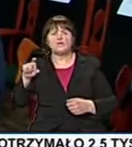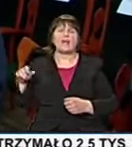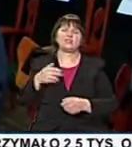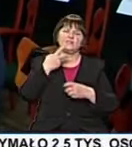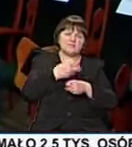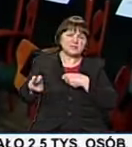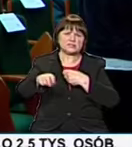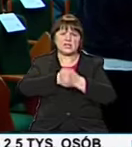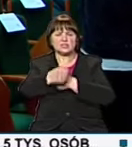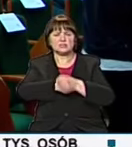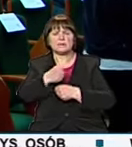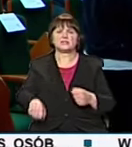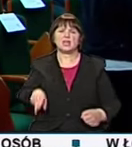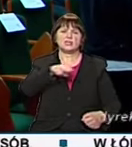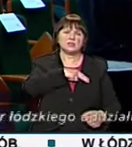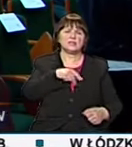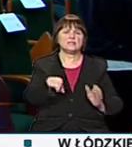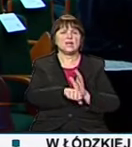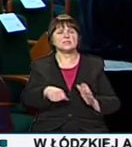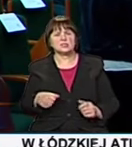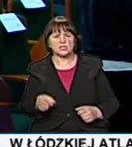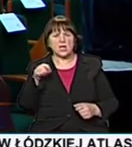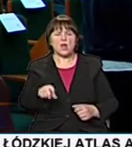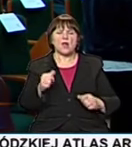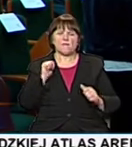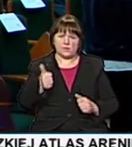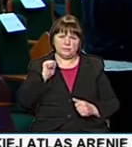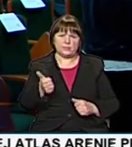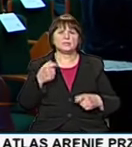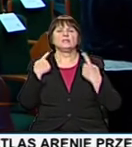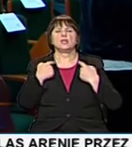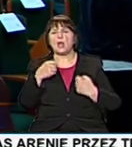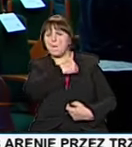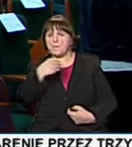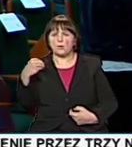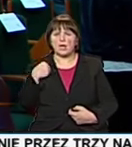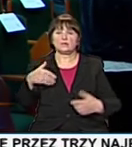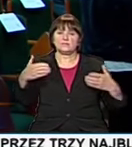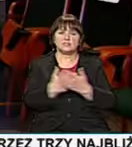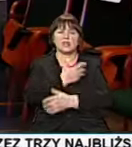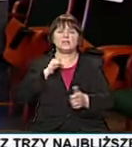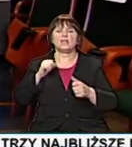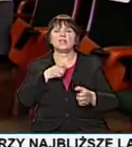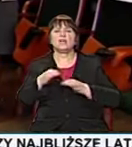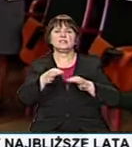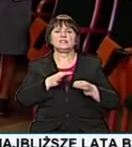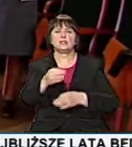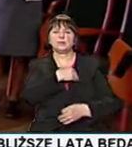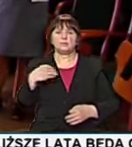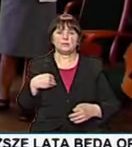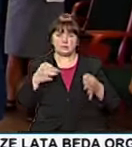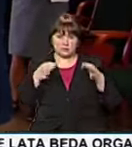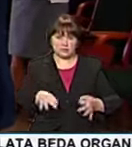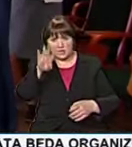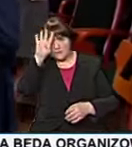pracy. Jest to odznaczenie przyznawane dla najwybitniejszych Polaków w najnowszej historii Polski. Dzisiaj w Łodzi